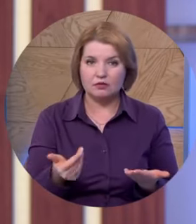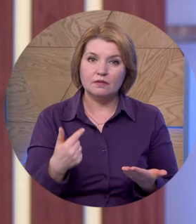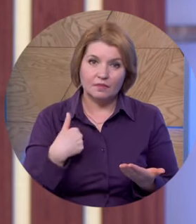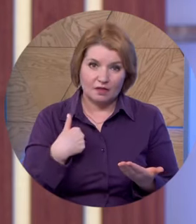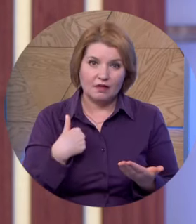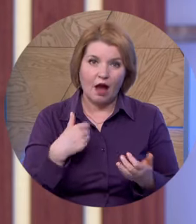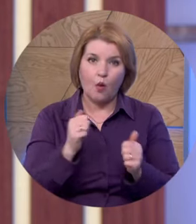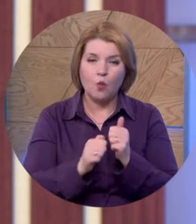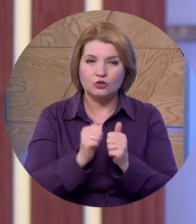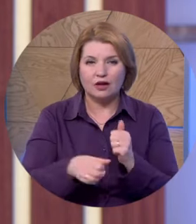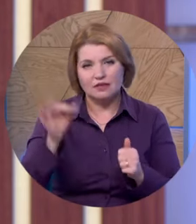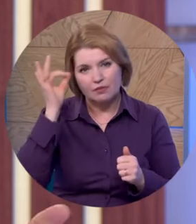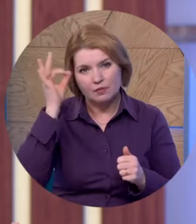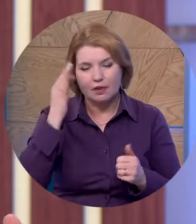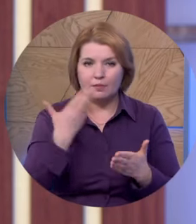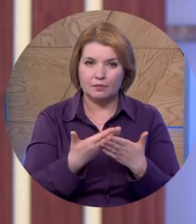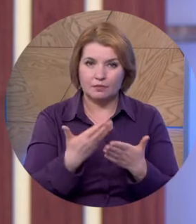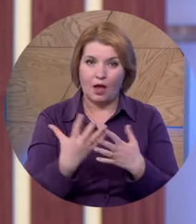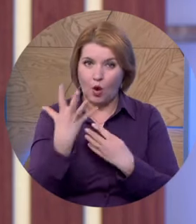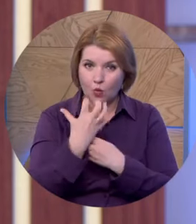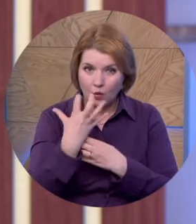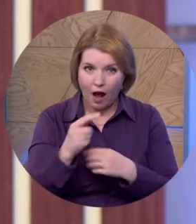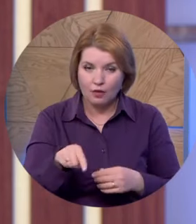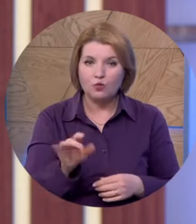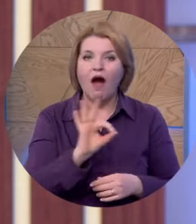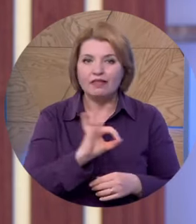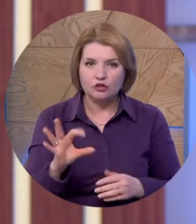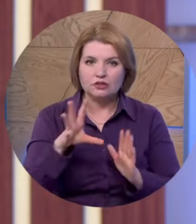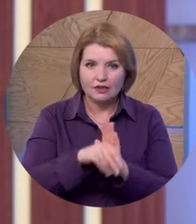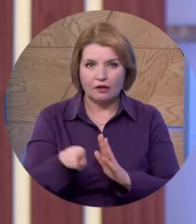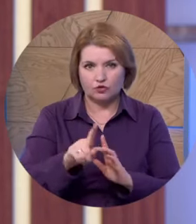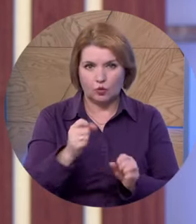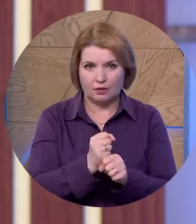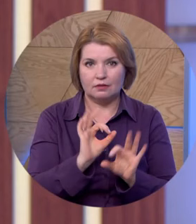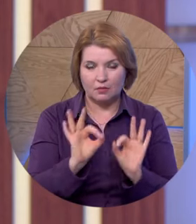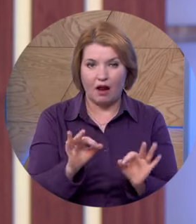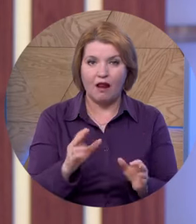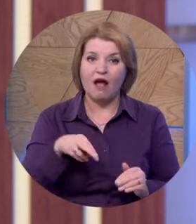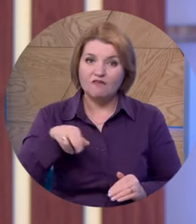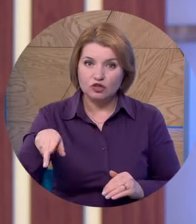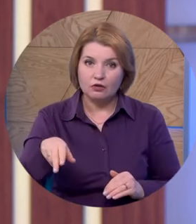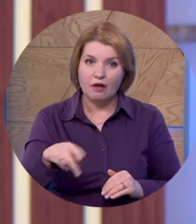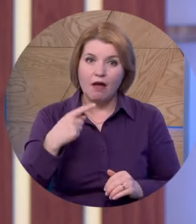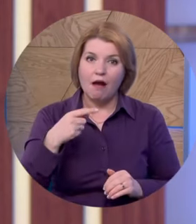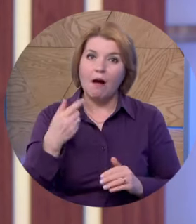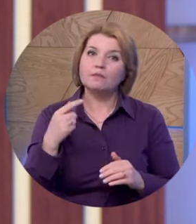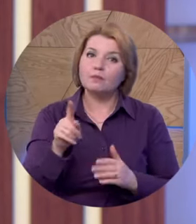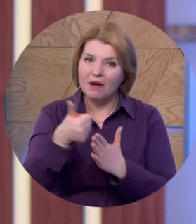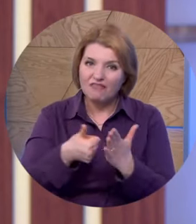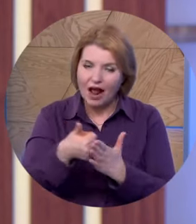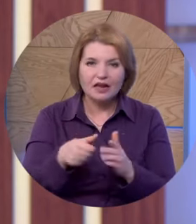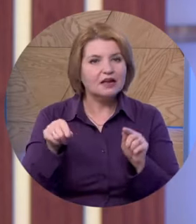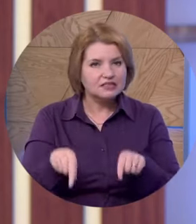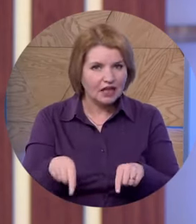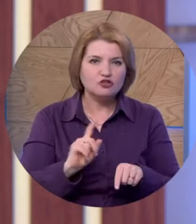своих работ очень часто вспоминал, ругают, отлично, значит, делаем что-то правильно. Похвалили, вышли с совещания, надо подумать, что я сделал не так. Я не